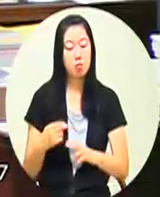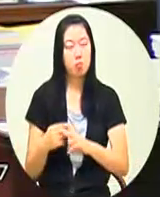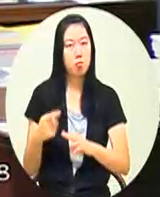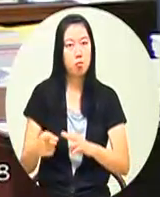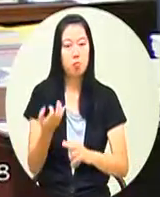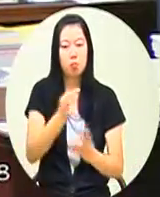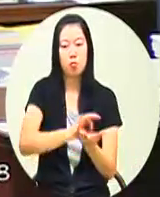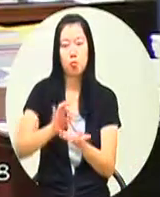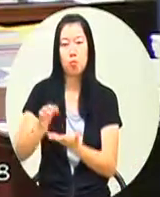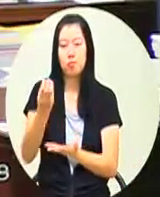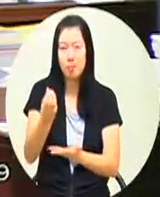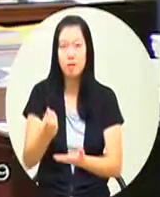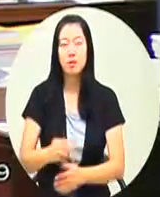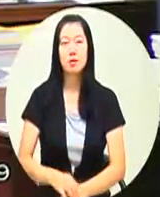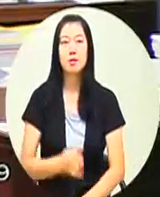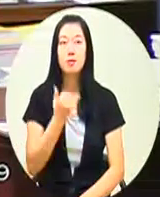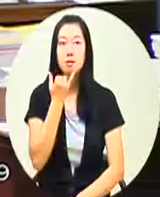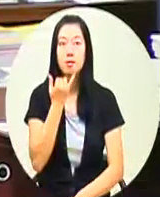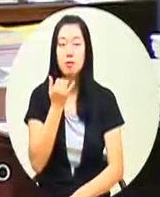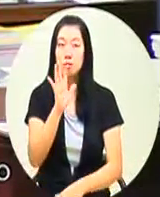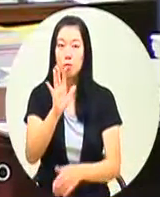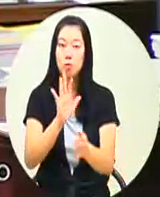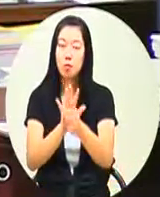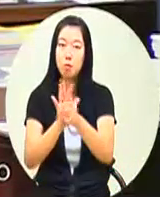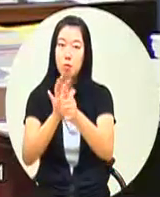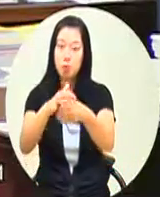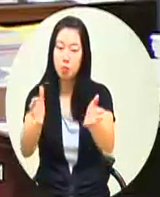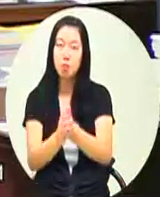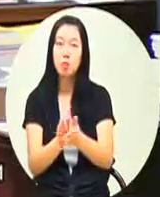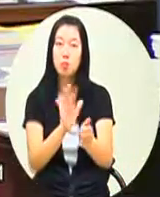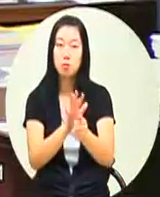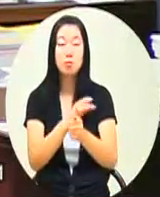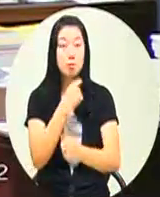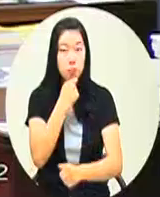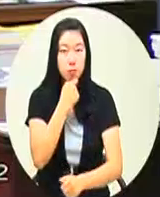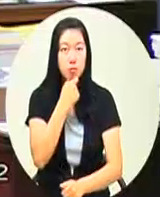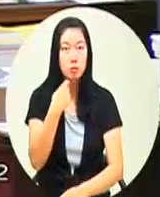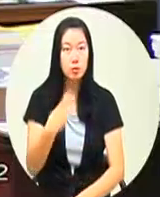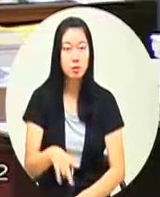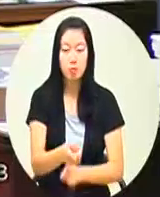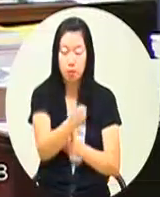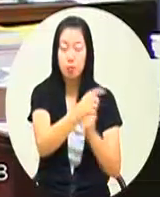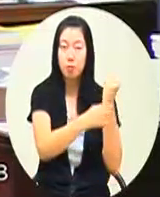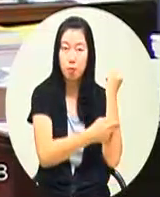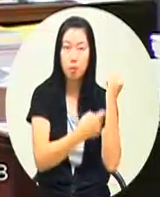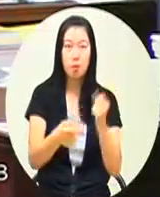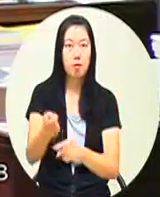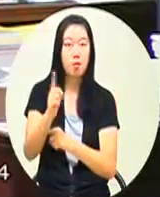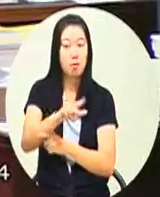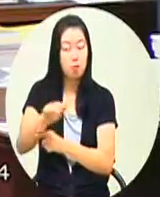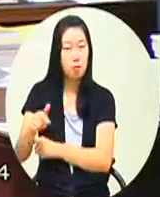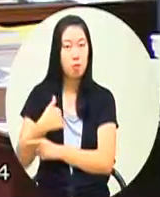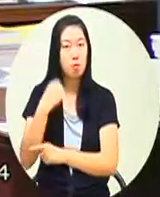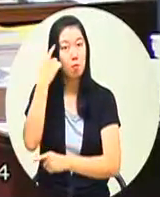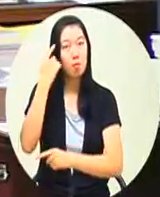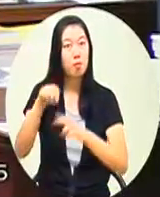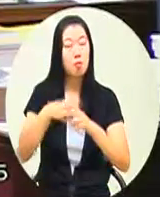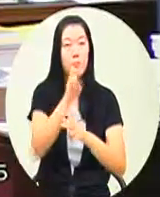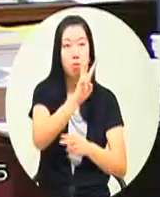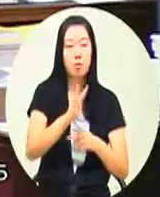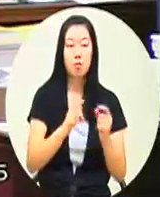用花什么钱，然后也有团体愿意去做，那现在的钓法钓具其实也不会，我相信水质水源保护